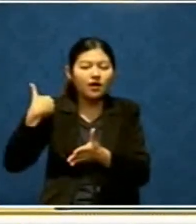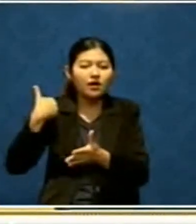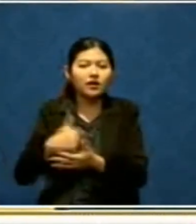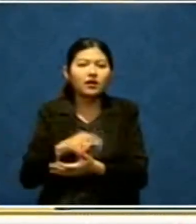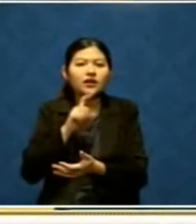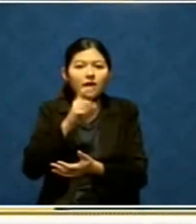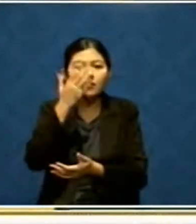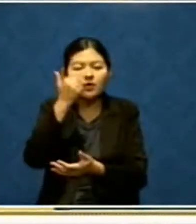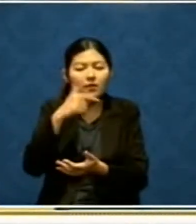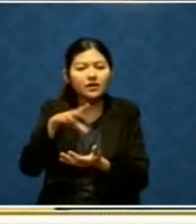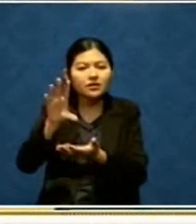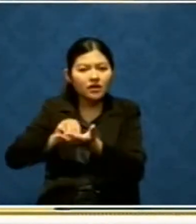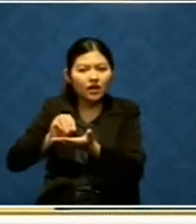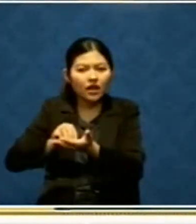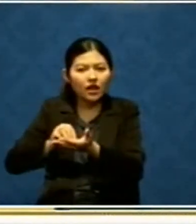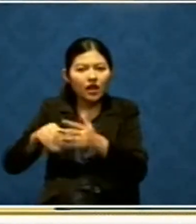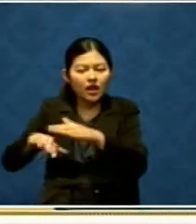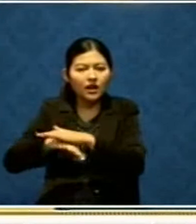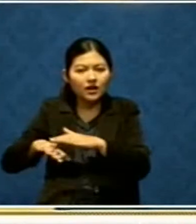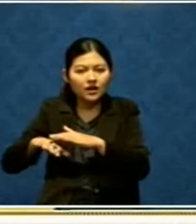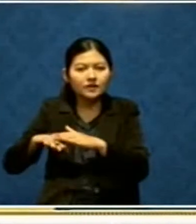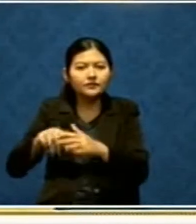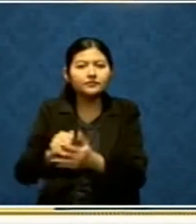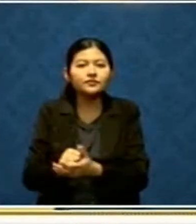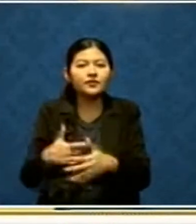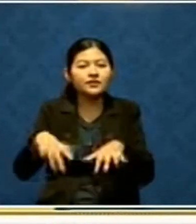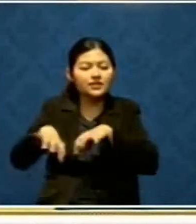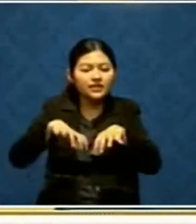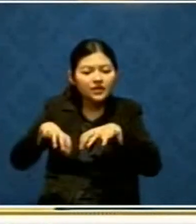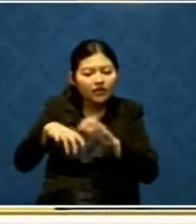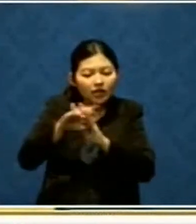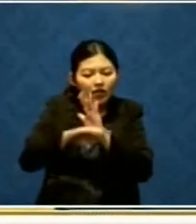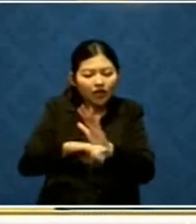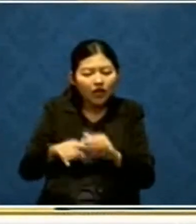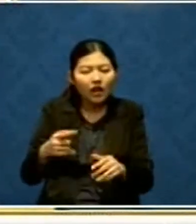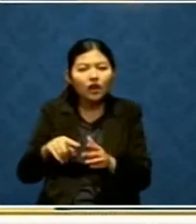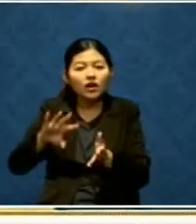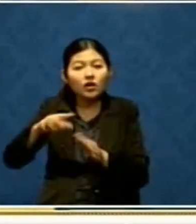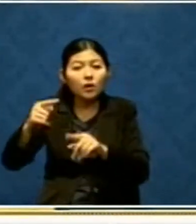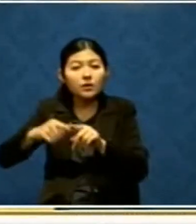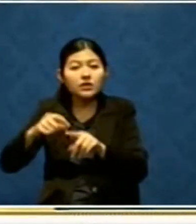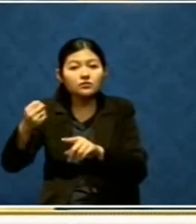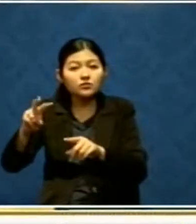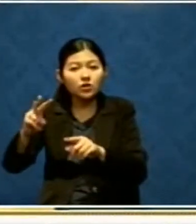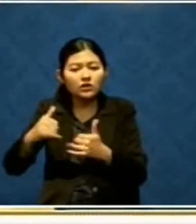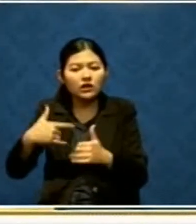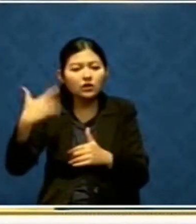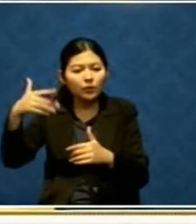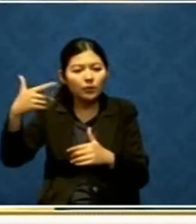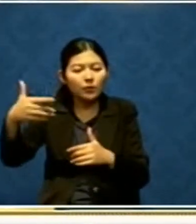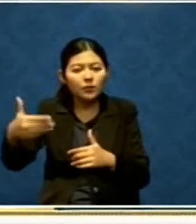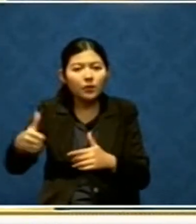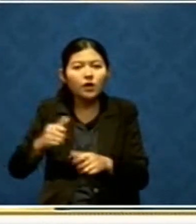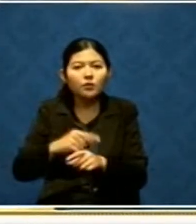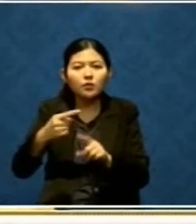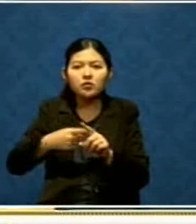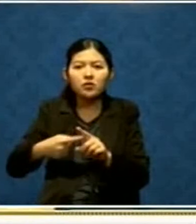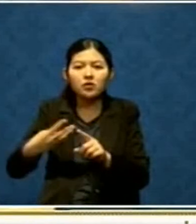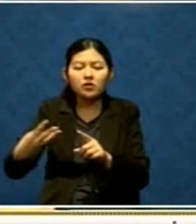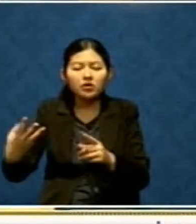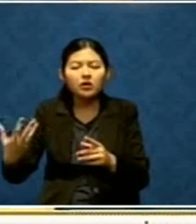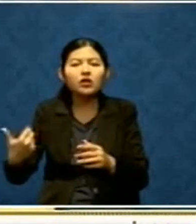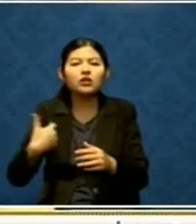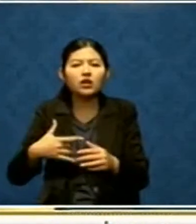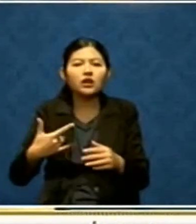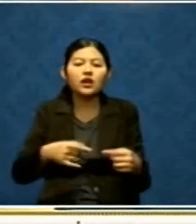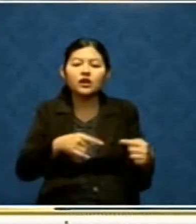าทำไมถึงดึงเรื่องแล้วก็จัดการซะจนล่มตั้งแต่ธันวานี่กี่เดือนแล้วครับเนี่ยคือดึงมาให้เข้าหน้ามร